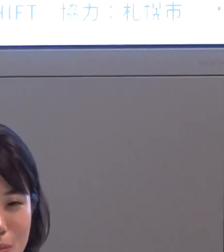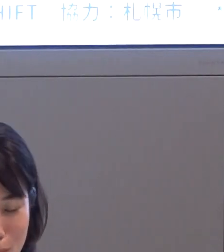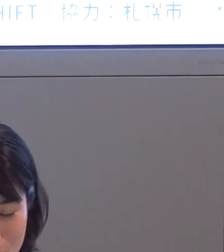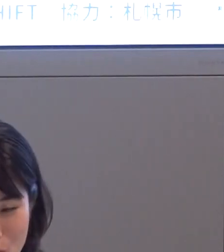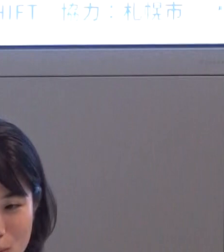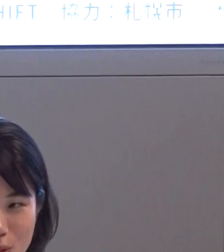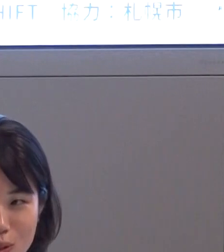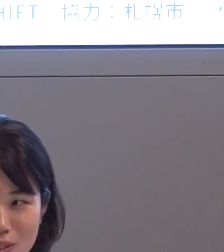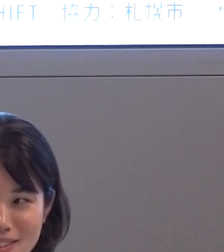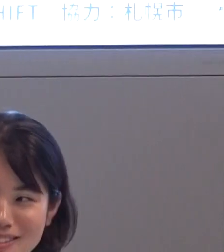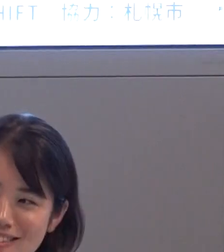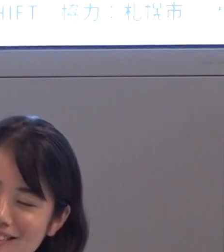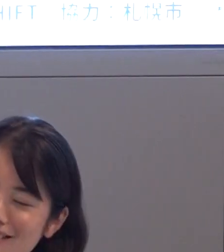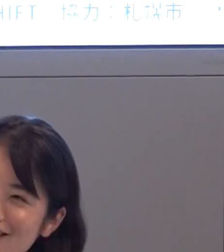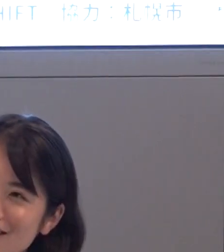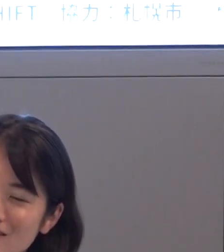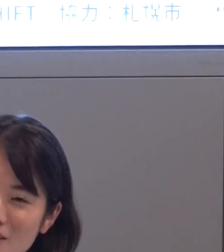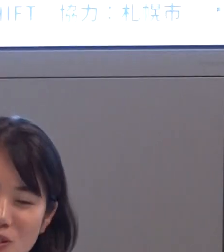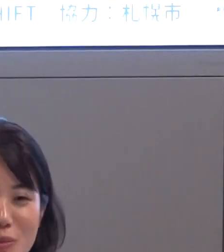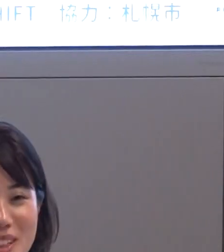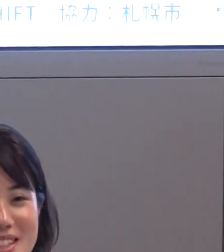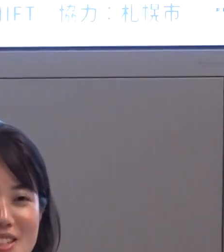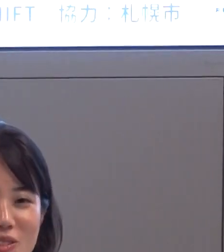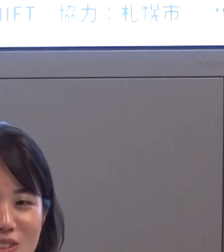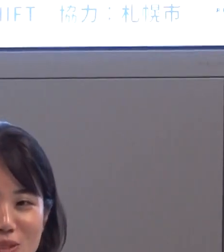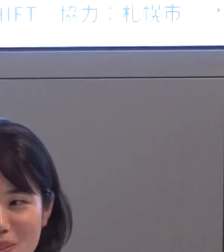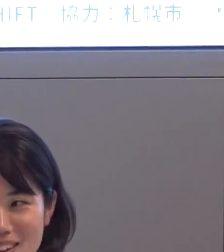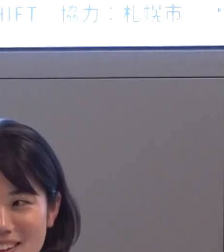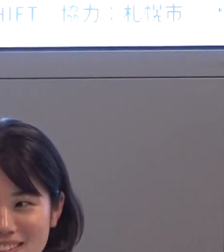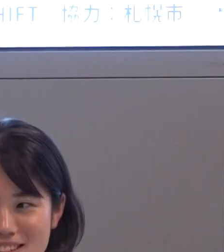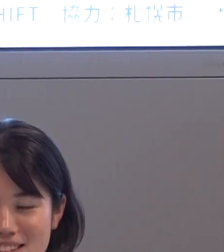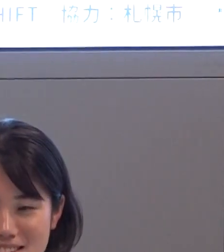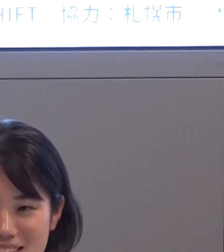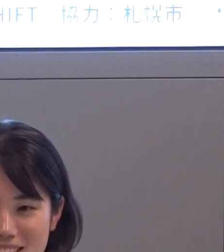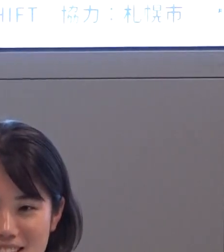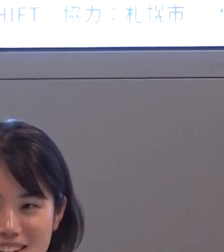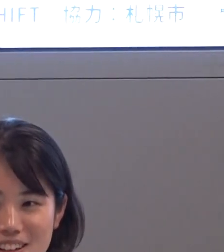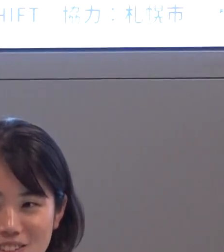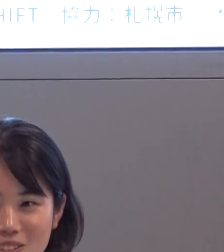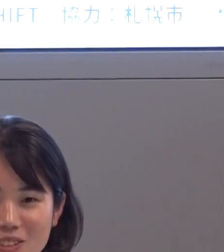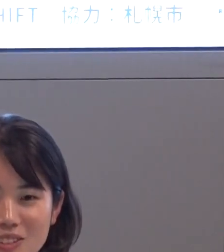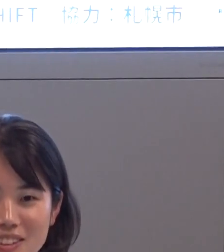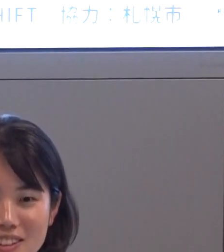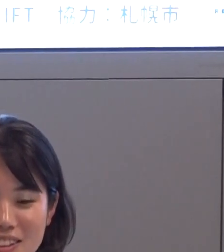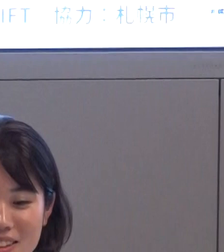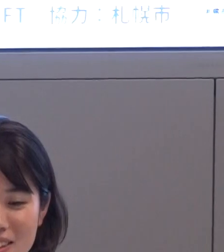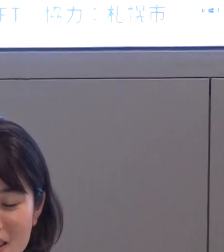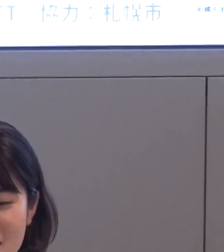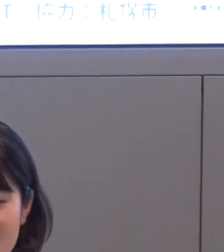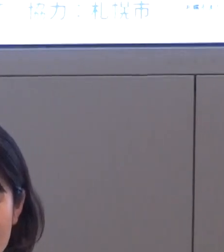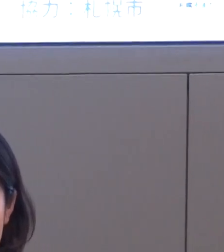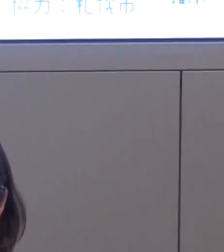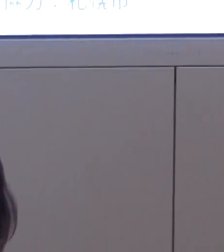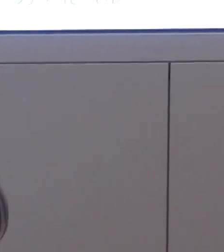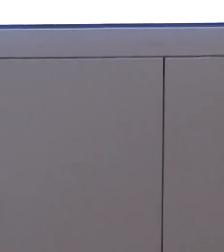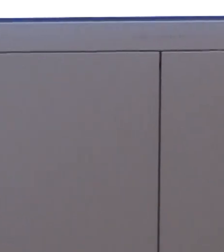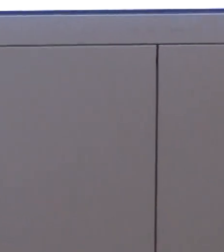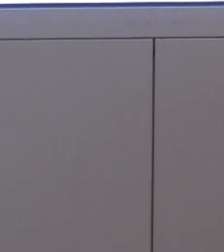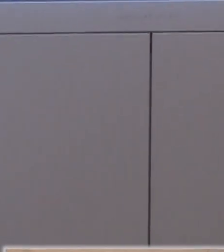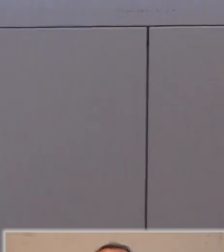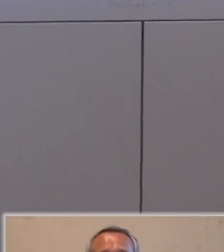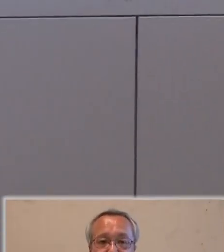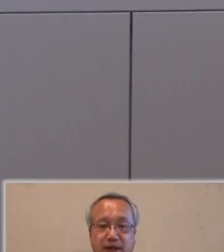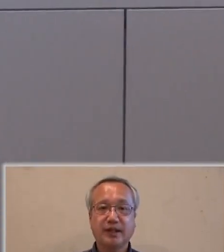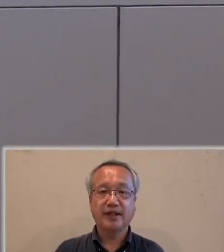これからもっともっと子どもたちの夢について考えると、やっぱ